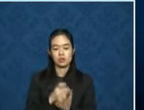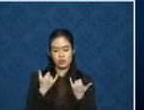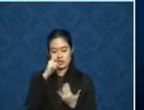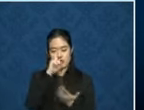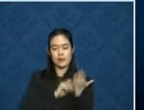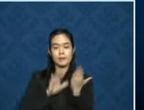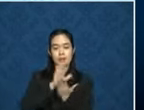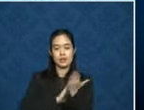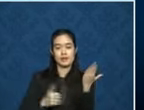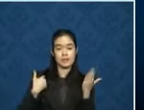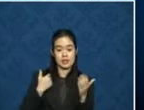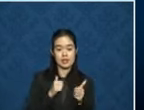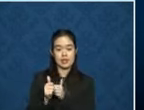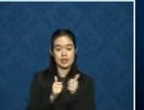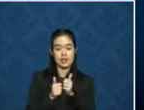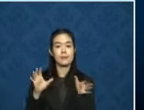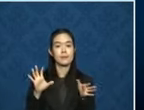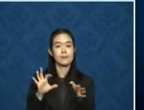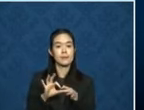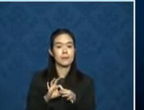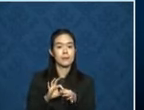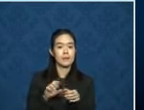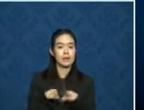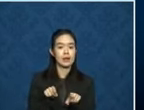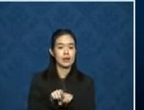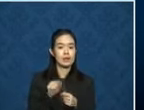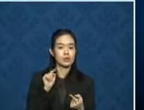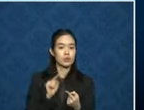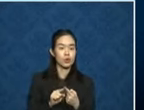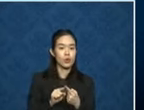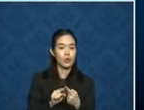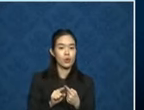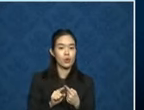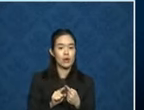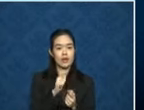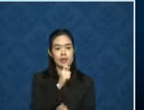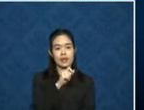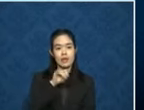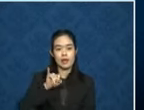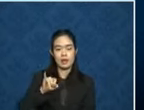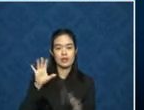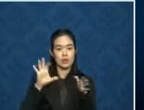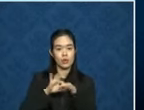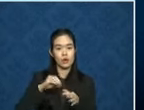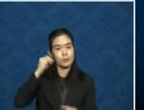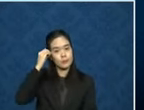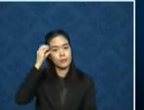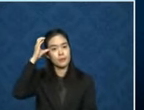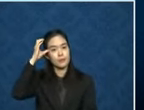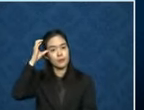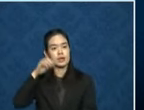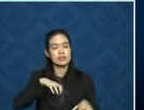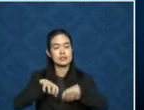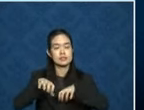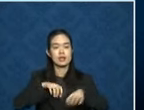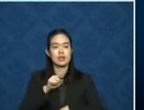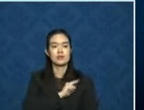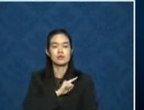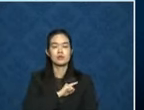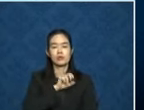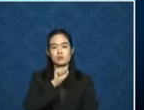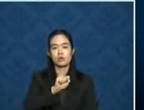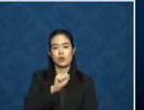นวนหนึ่งครับท่านประธานเช่นชุดโครงการ AI for All นะครับซึ่งเป็นโครงการพัฒนากำลังคนด้านปัญญาประดิษฐ์จัดโดยสอวชนะครับแบ่งเป็น5โ